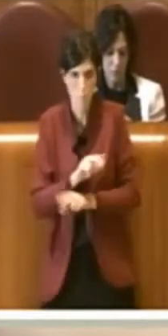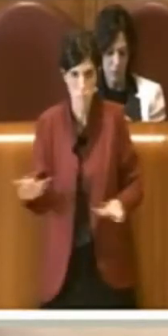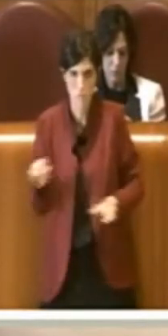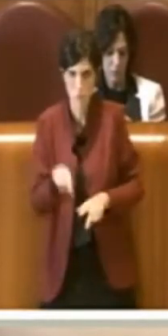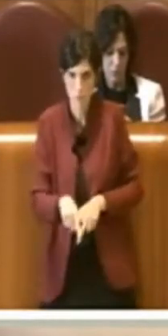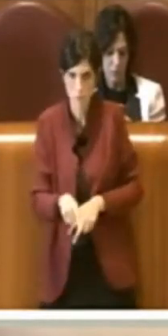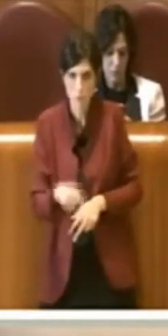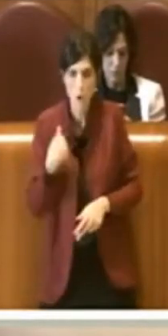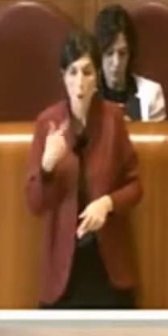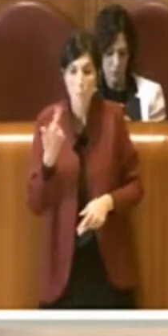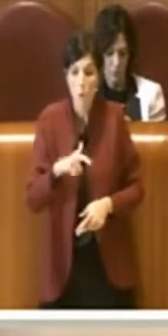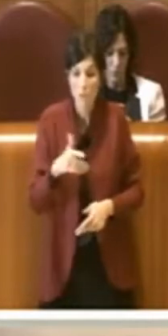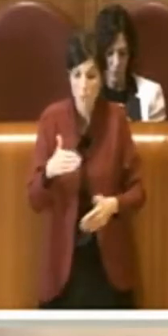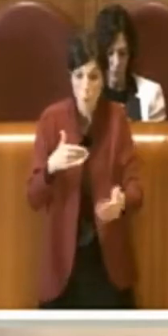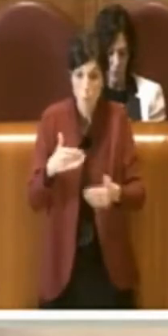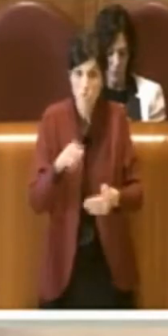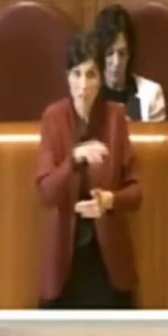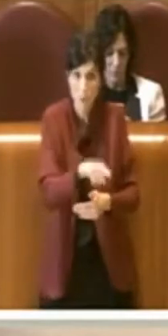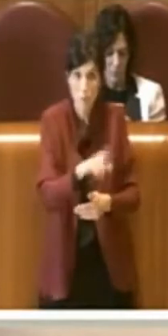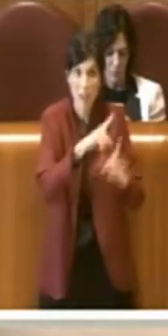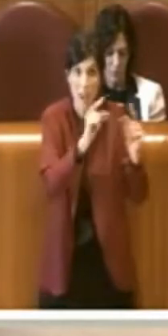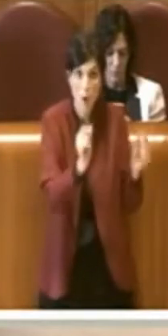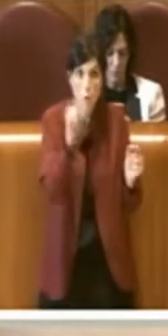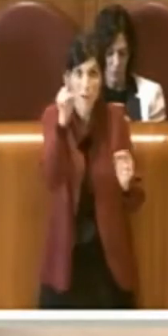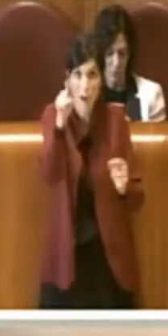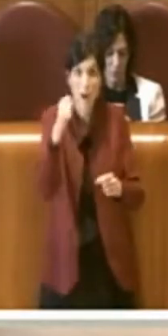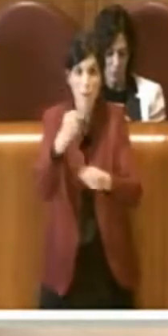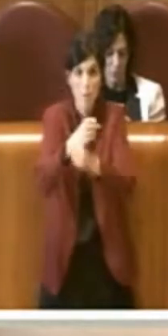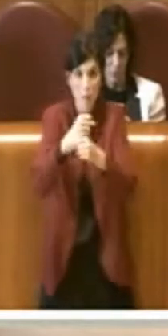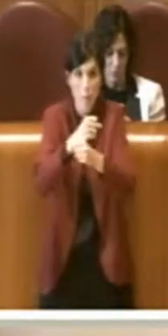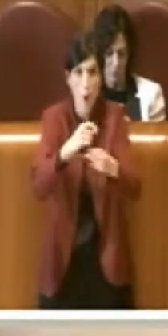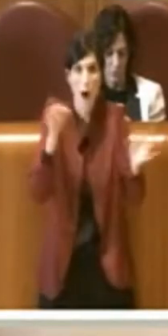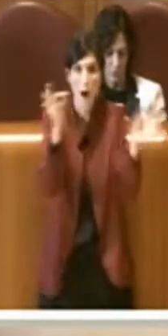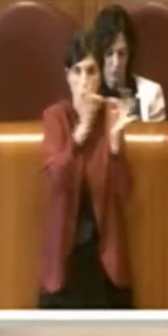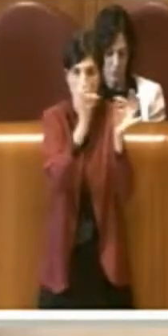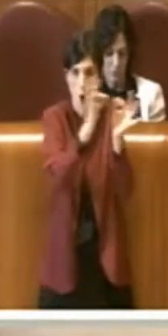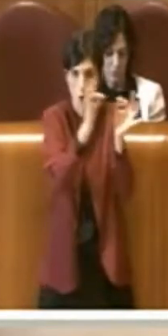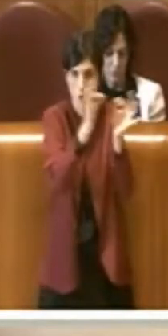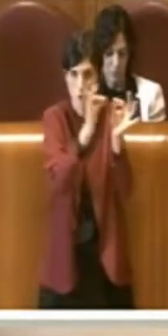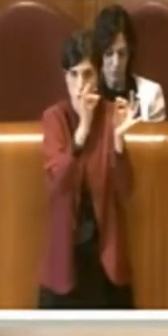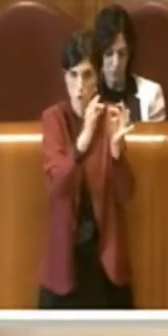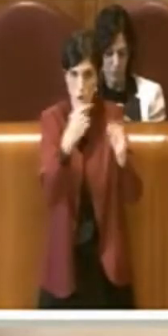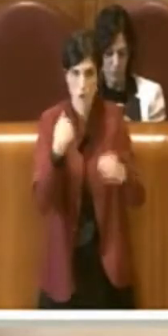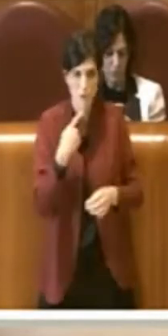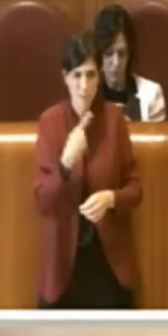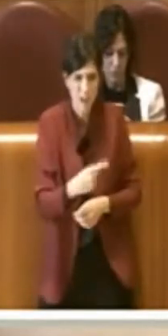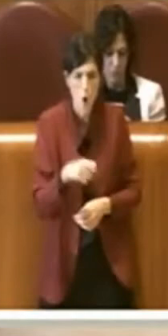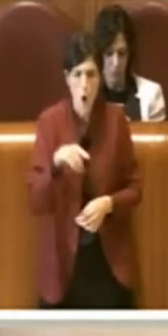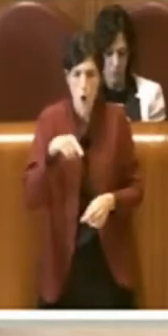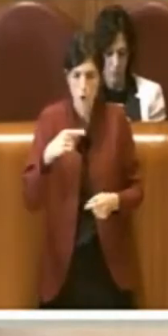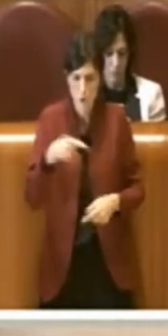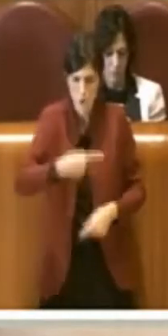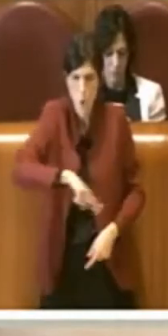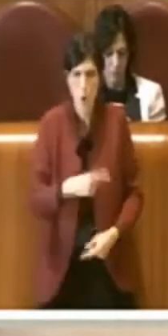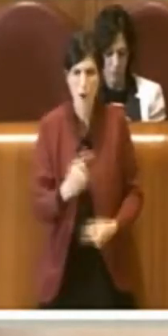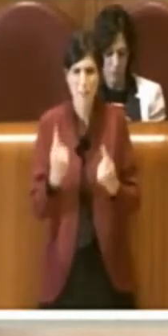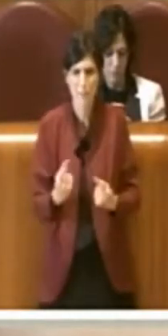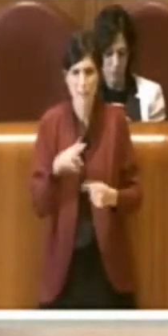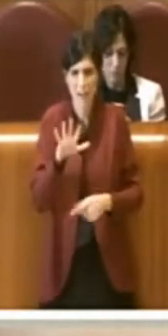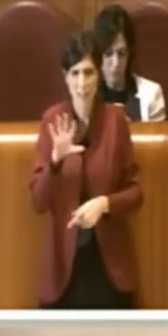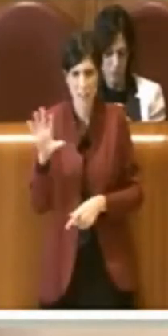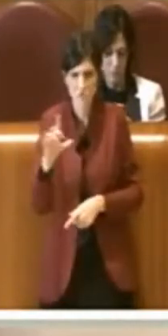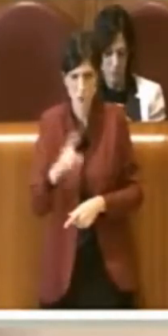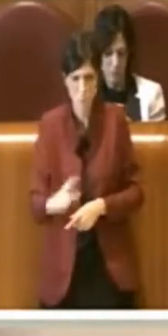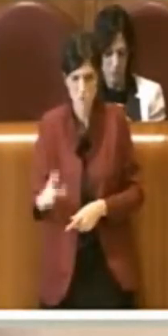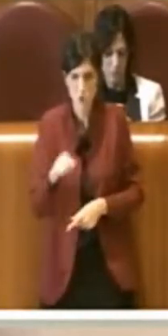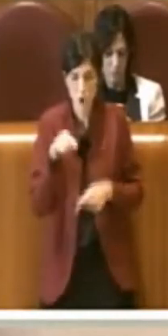urgente. Ebbene, noi abbiamo dovuto aspettare 35 giorni, è questo l'aiuto che arriva da Zingaretti? È questa la modalità? Perché doveva